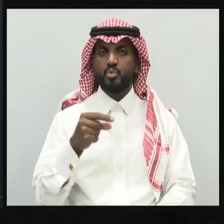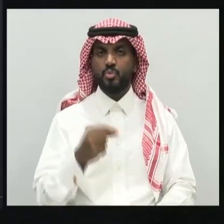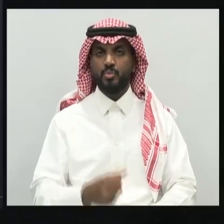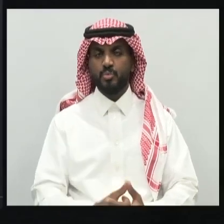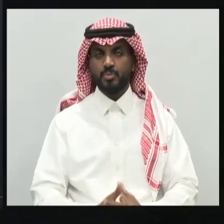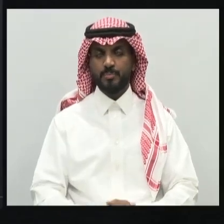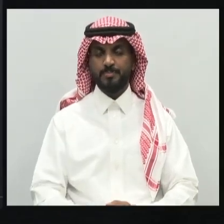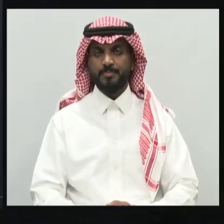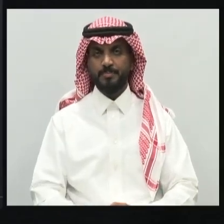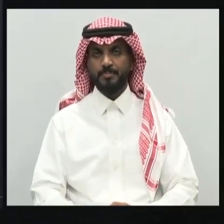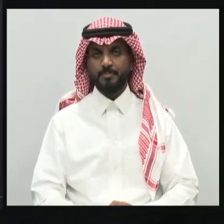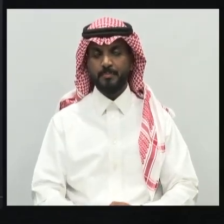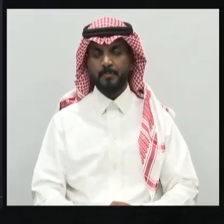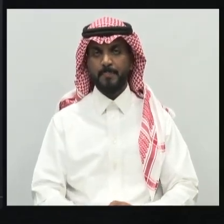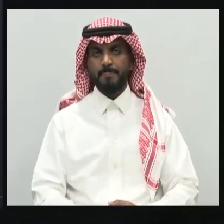تزور